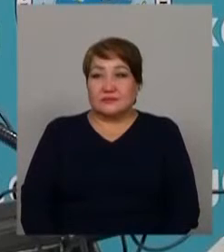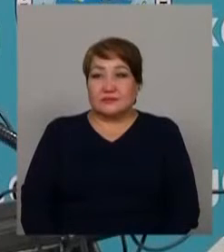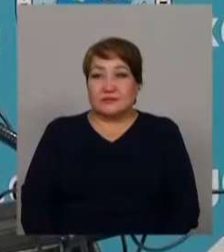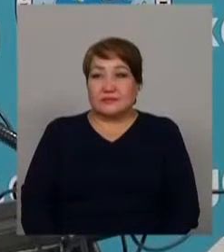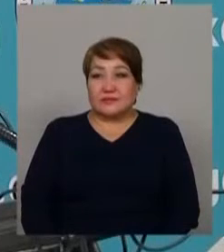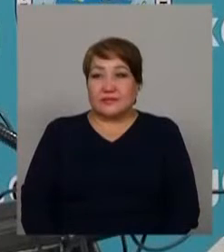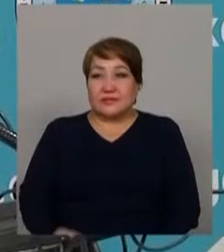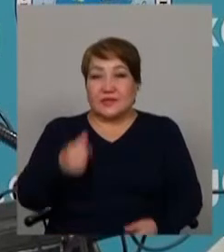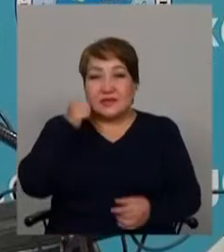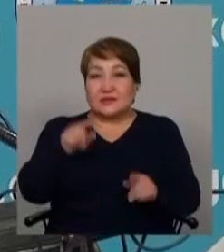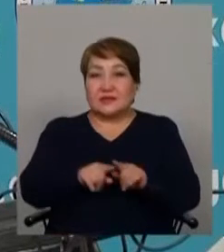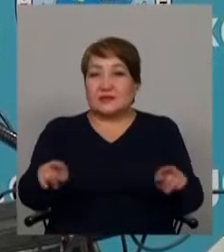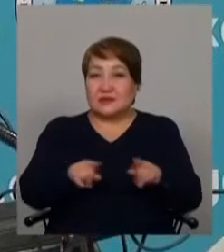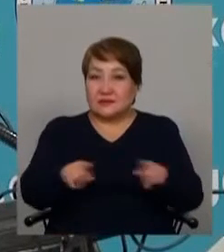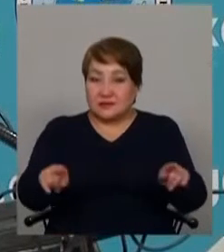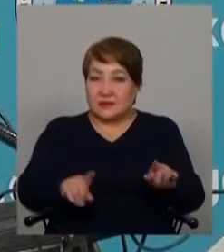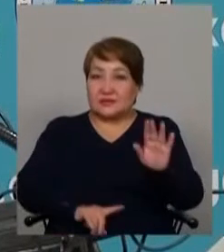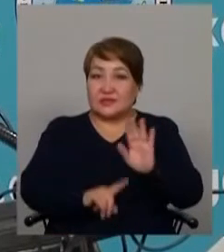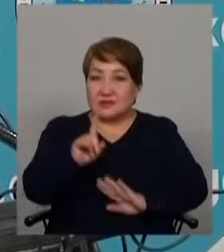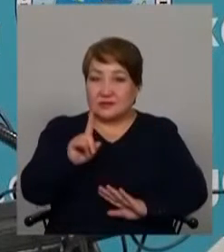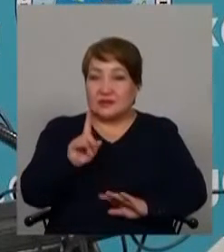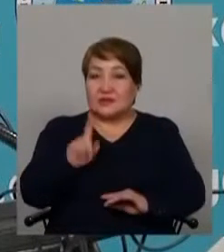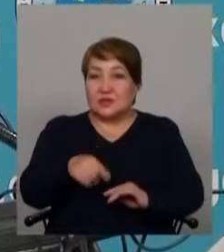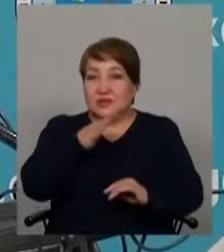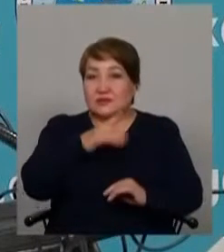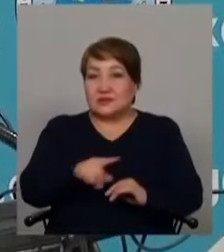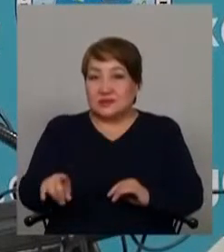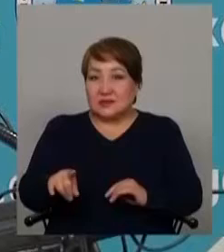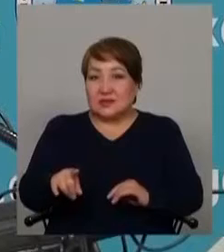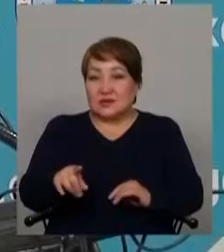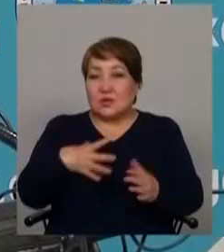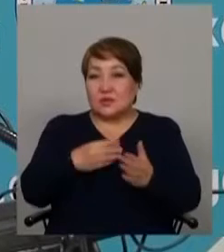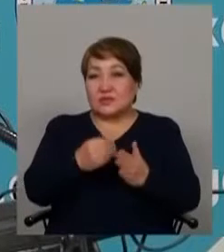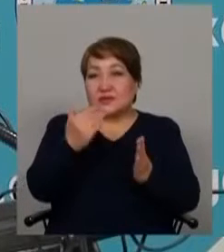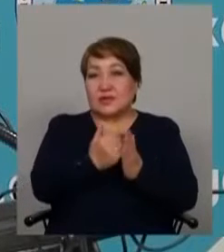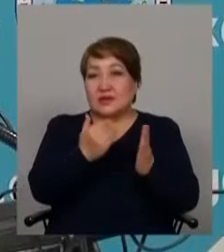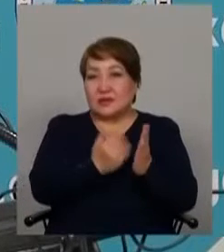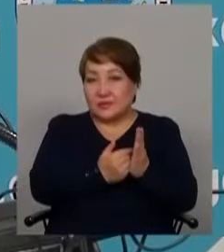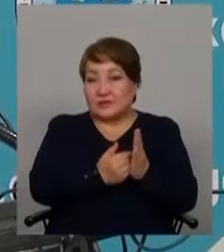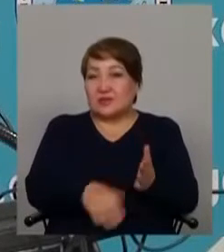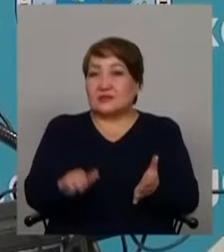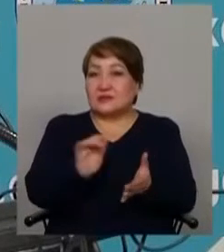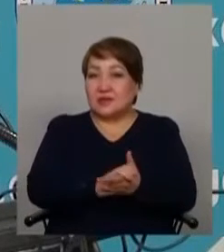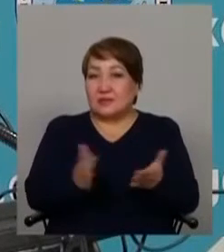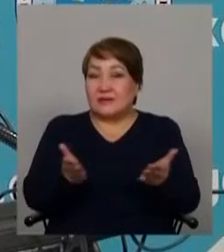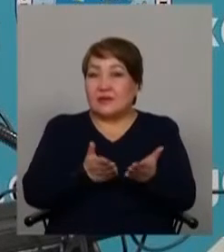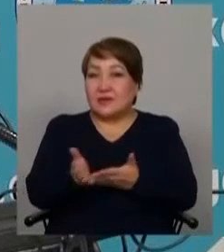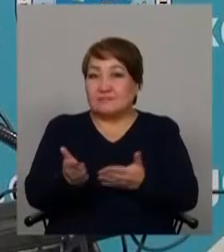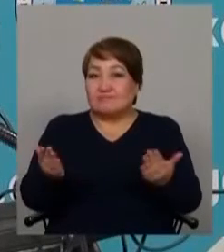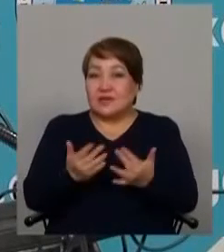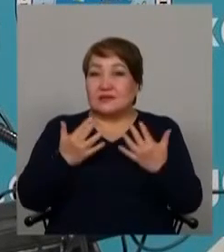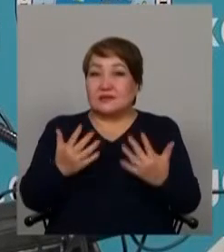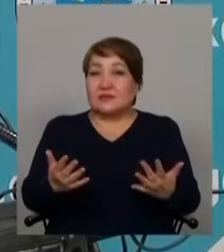Ертең агитация басталады. Сол кезде өзімнің программаларыммен таныстырып, қандай бағытта, қандай талаптар